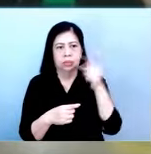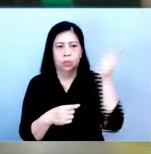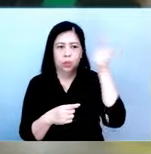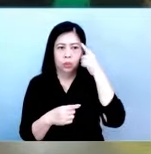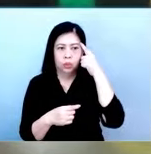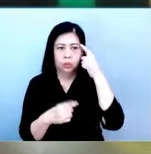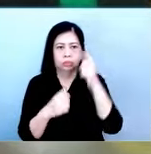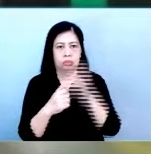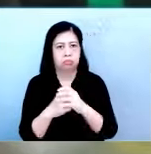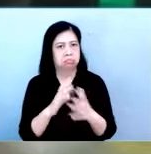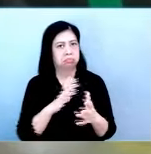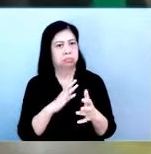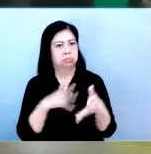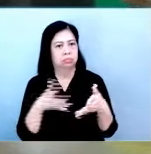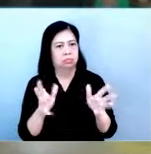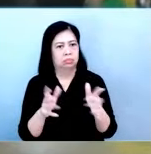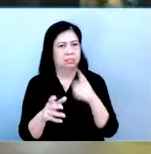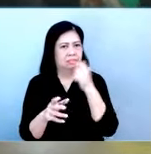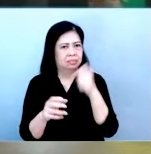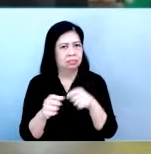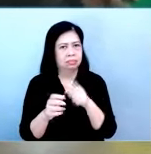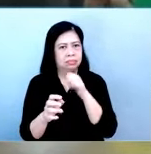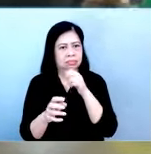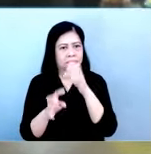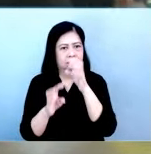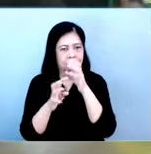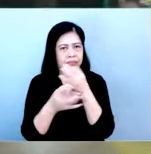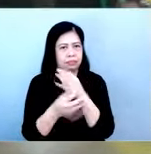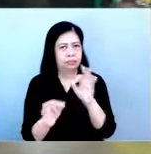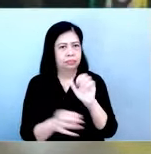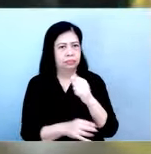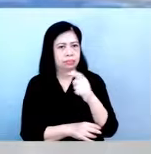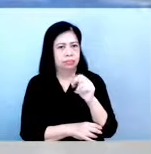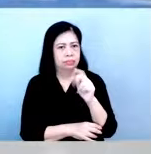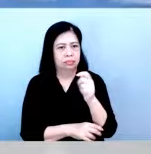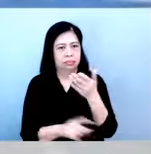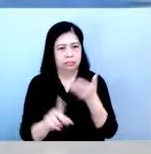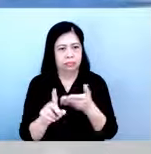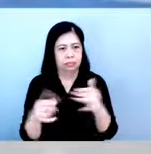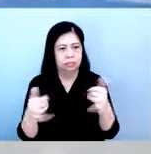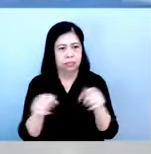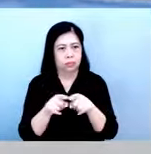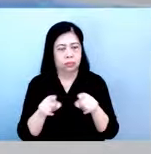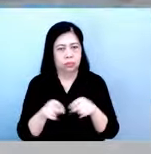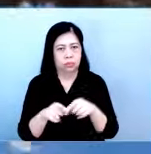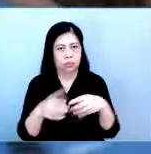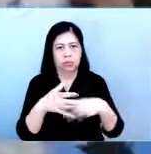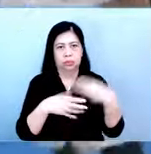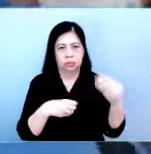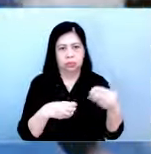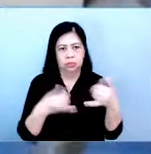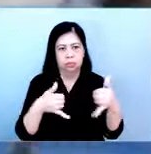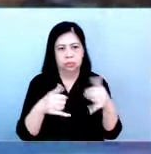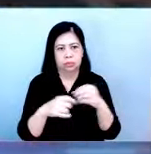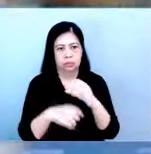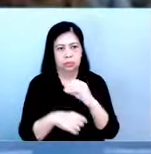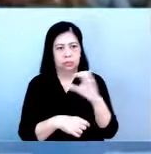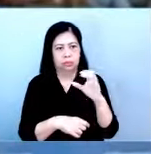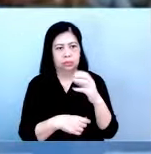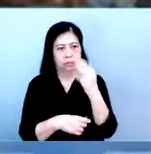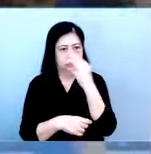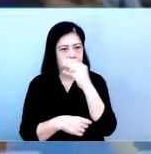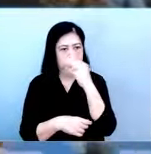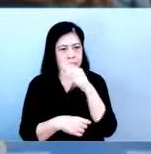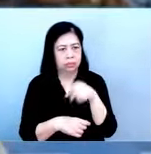kasi pwedeng maglaro dahil unrestricted free agent naman siya. Naglaro rin daw sa ligang labas sa Occidental Mindoro si